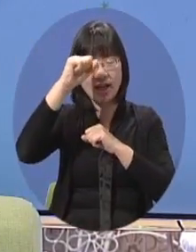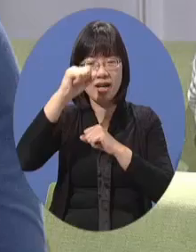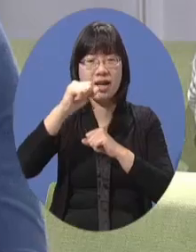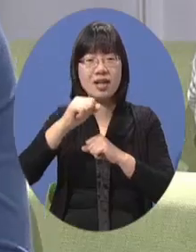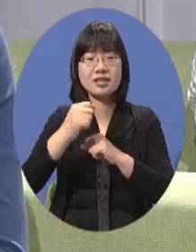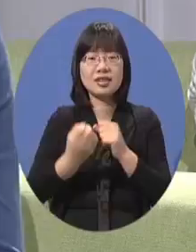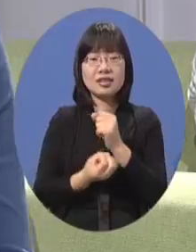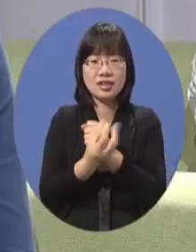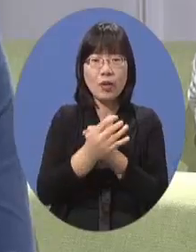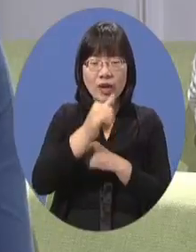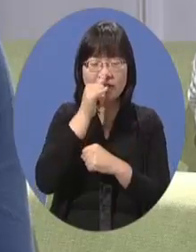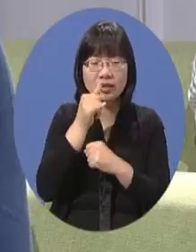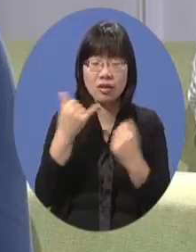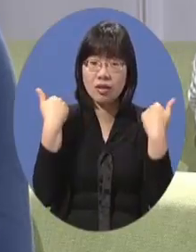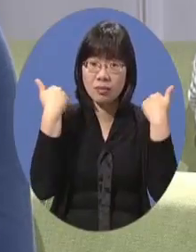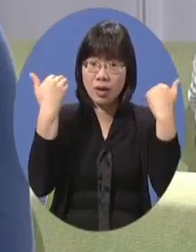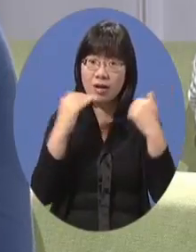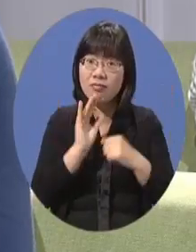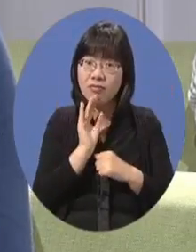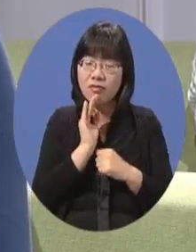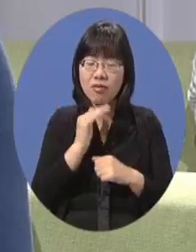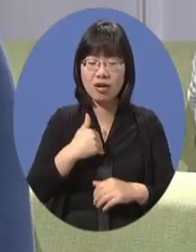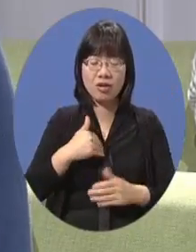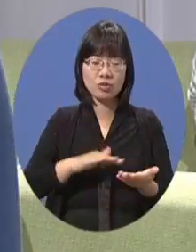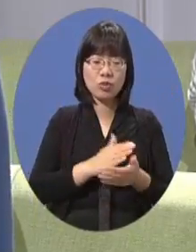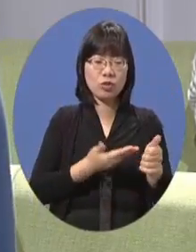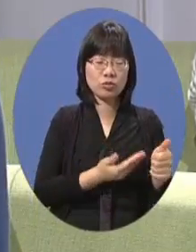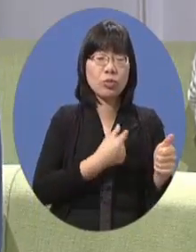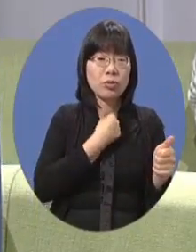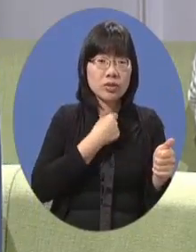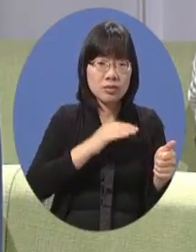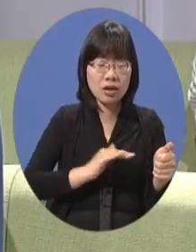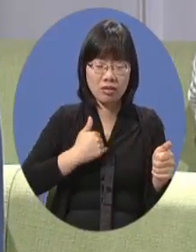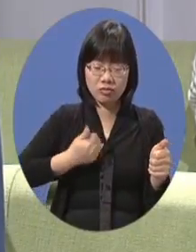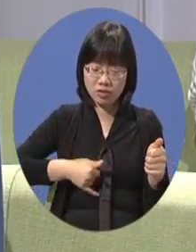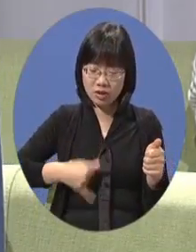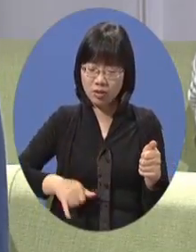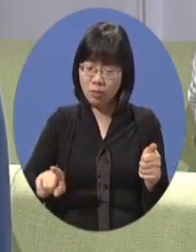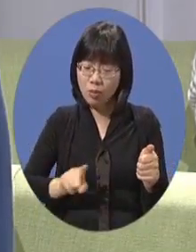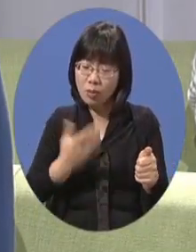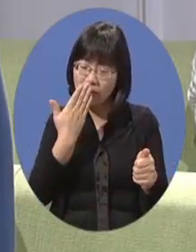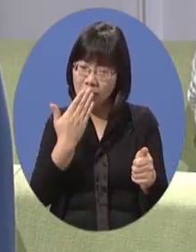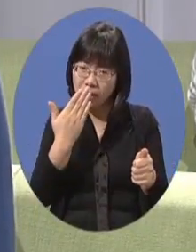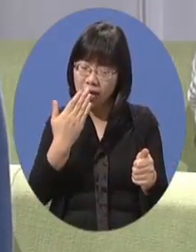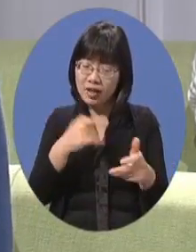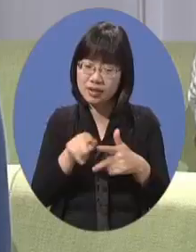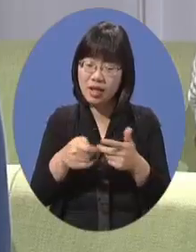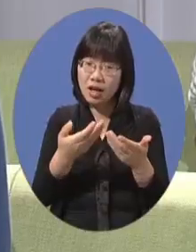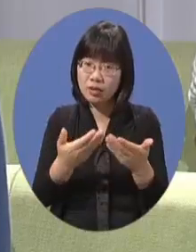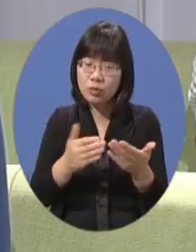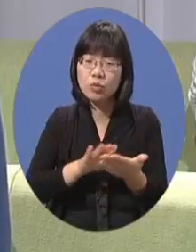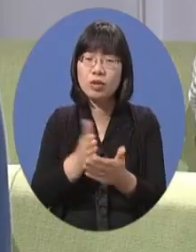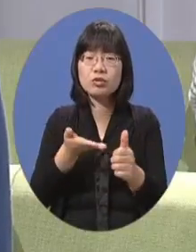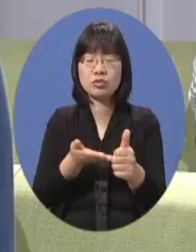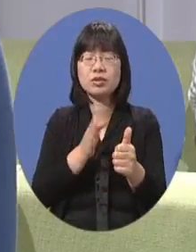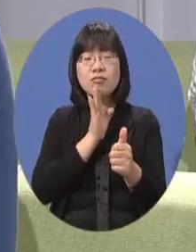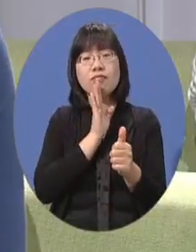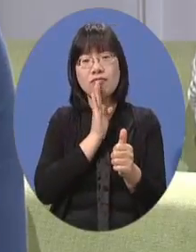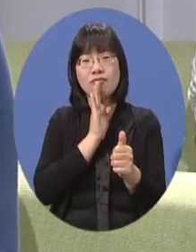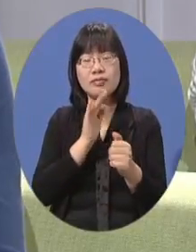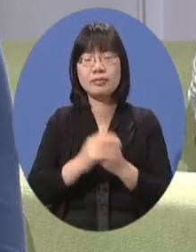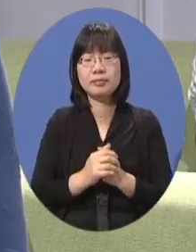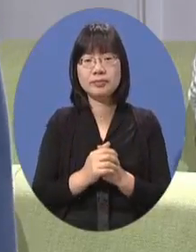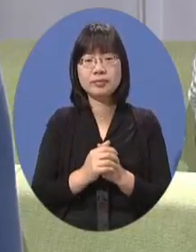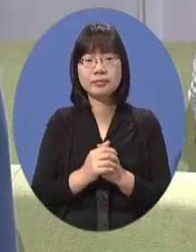그렇죠. 아이가 이제 놀아줄래도 우리 아이가 지금 무슨 뭘 할 수 있지? 그걸 이해하고 놀아줘야 되거든요. 그런데